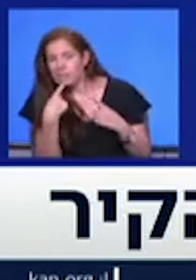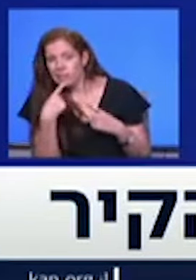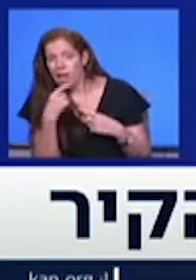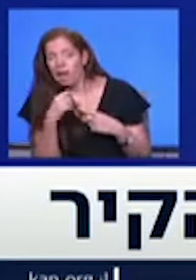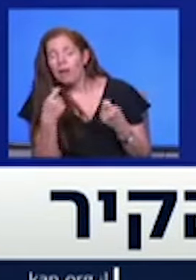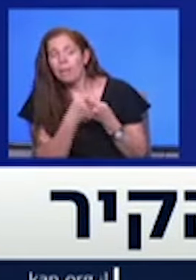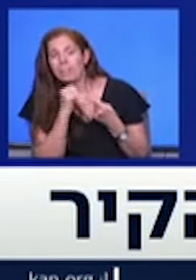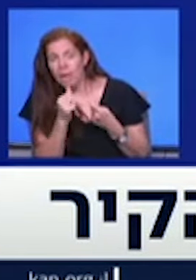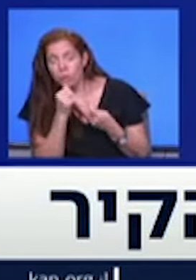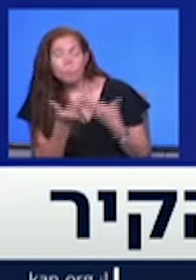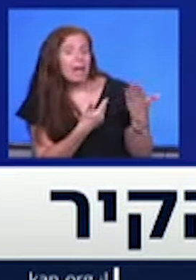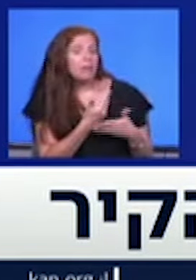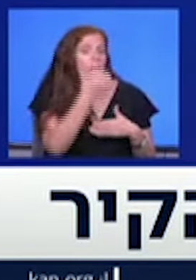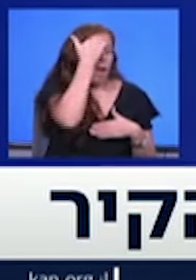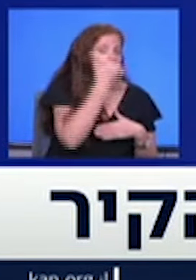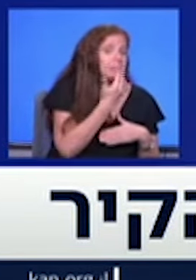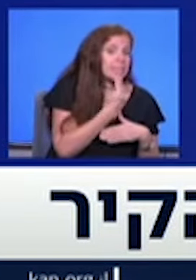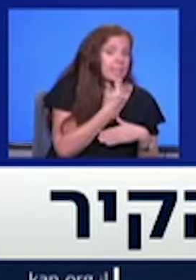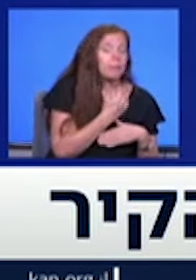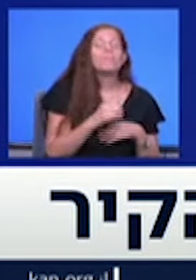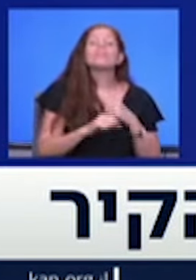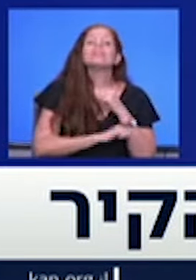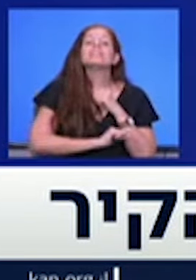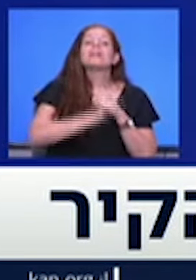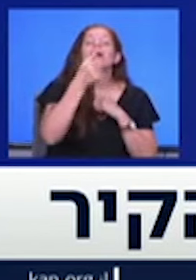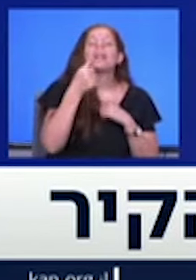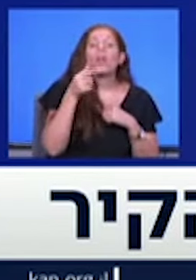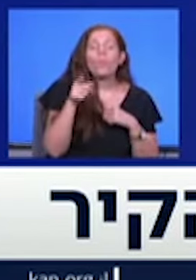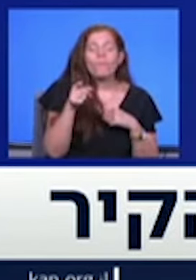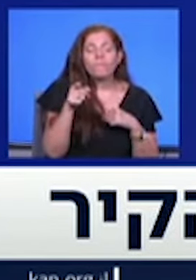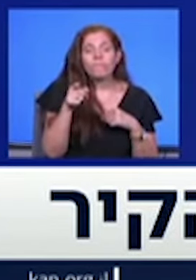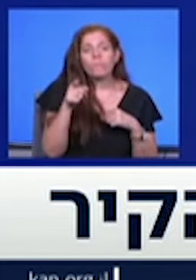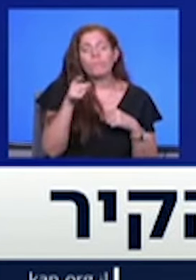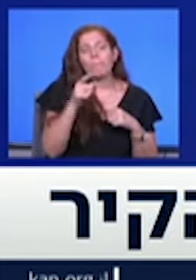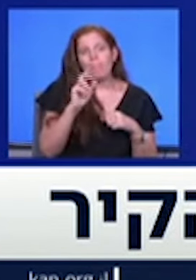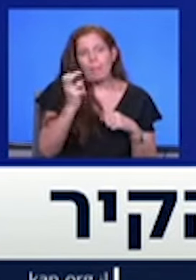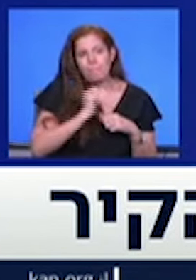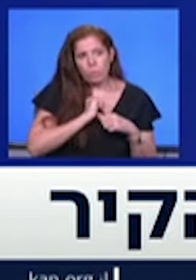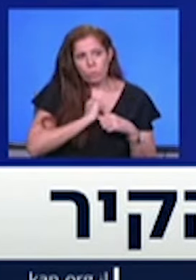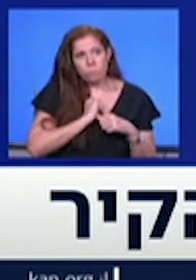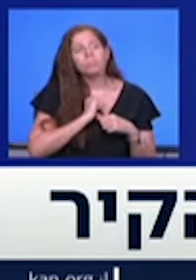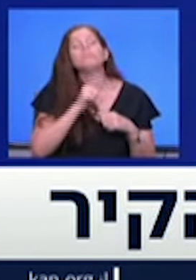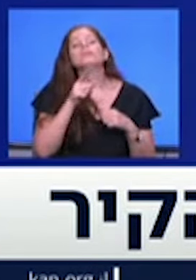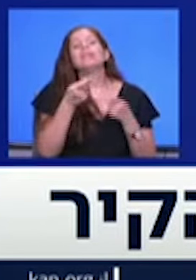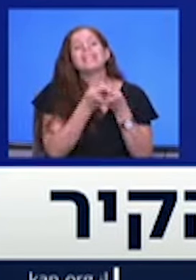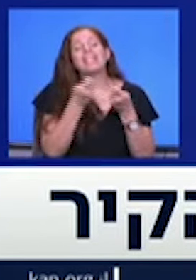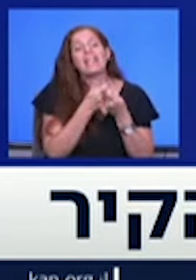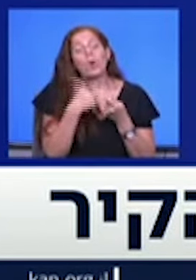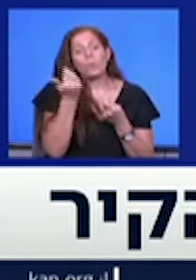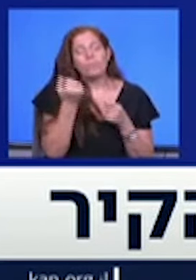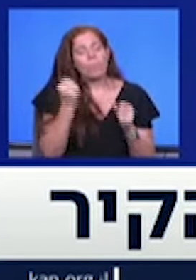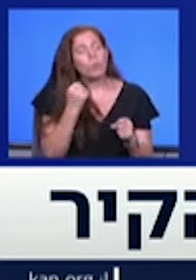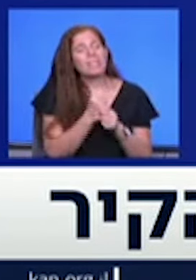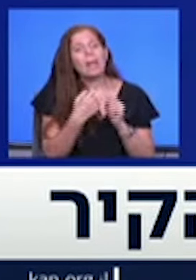חמאס לישראל? סגן אלוף במילואים יונתן דחוך הלוי ערך בעבור המרכז הירושלמי לענייני חוץ וביטחון מחקר